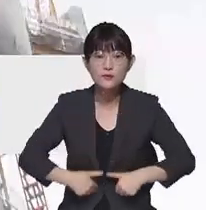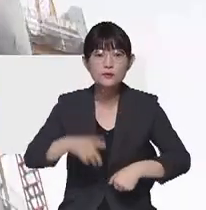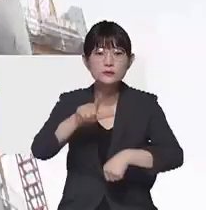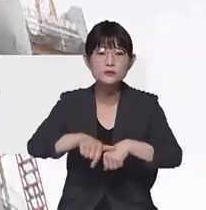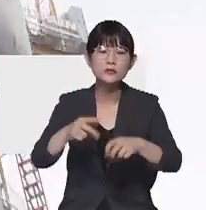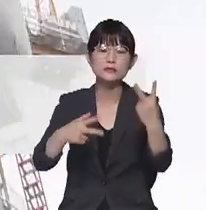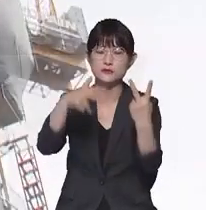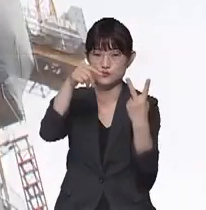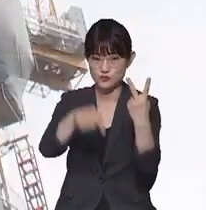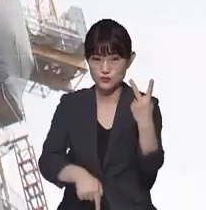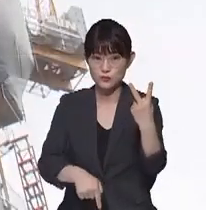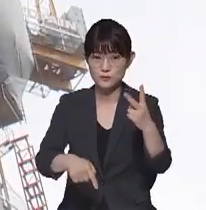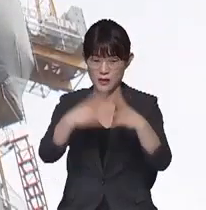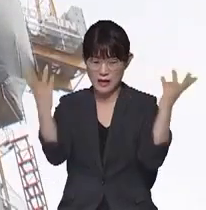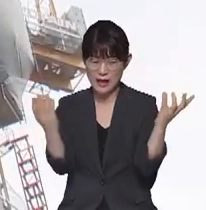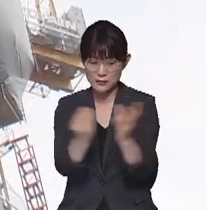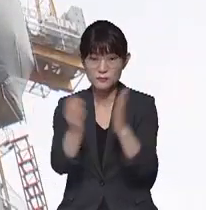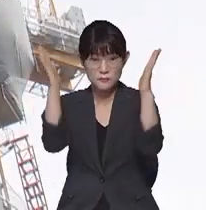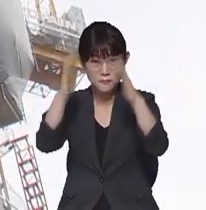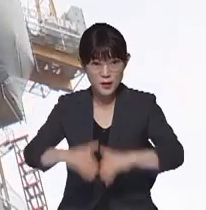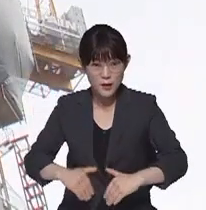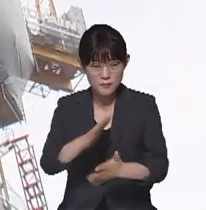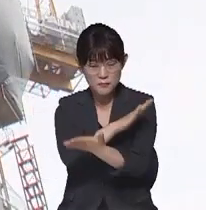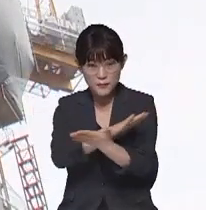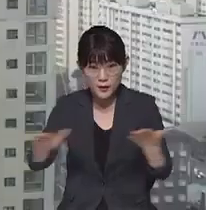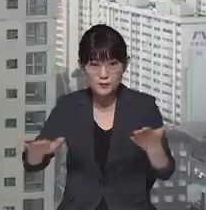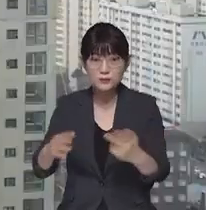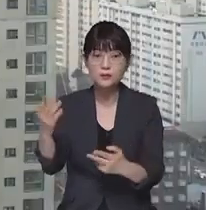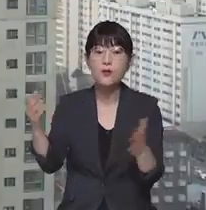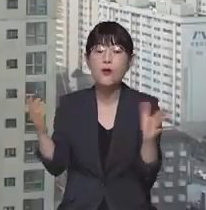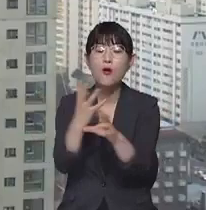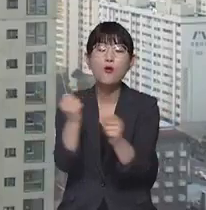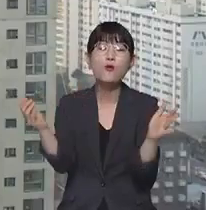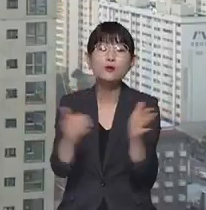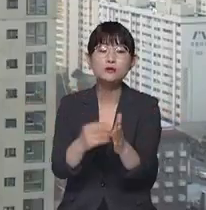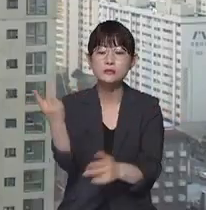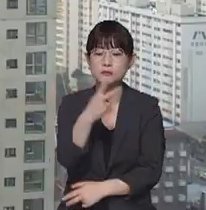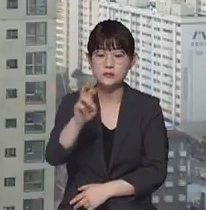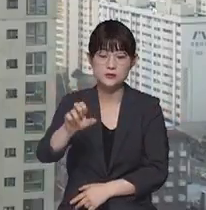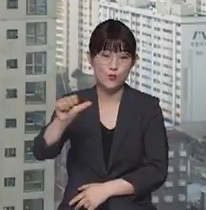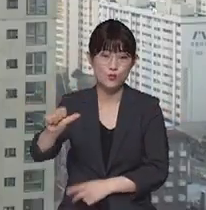소요되며 전체 해체 공사는 오는 2025년 5월쯤 마무리될 걸로 보입니다.